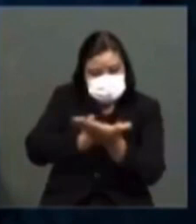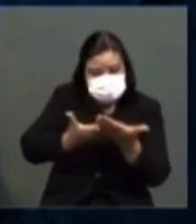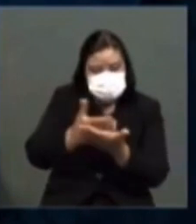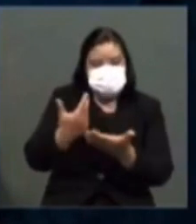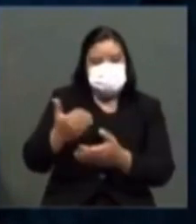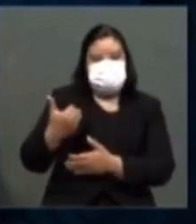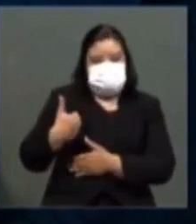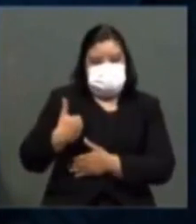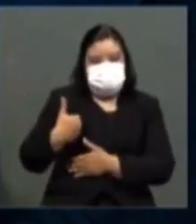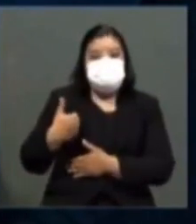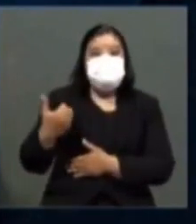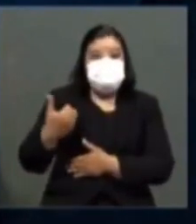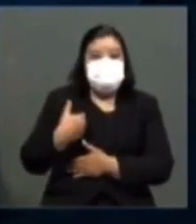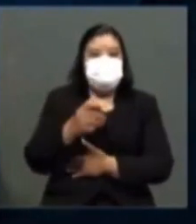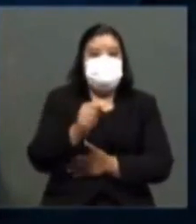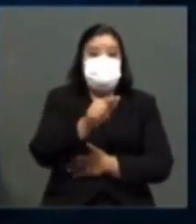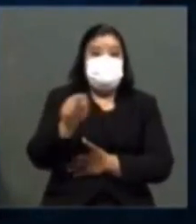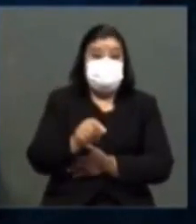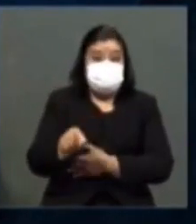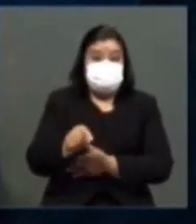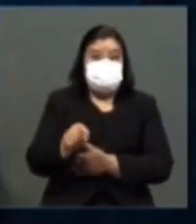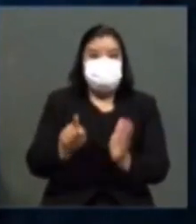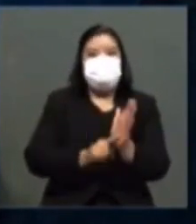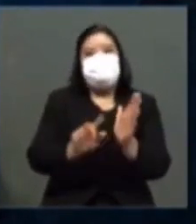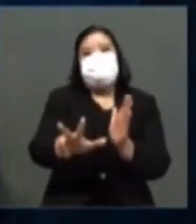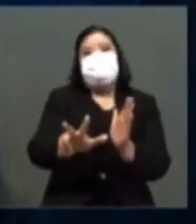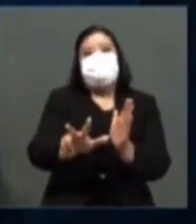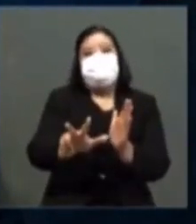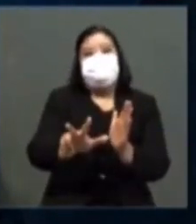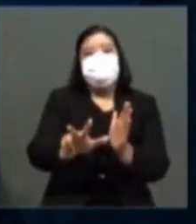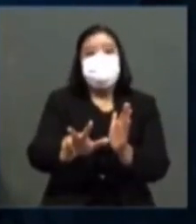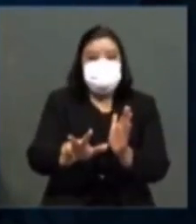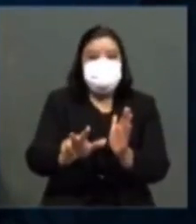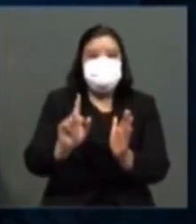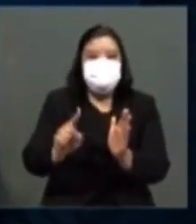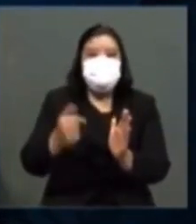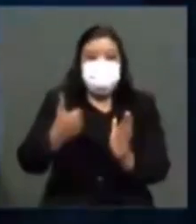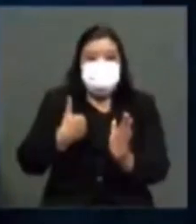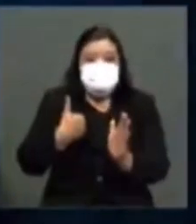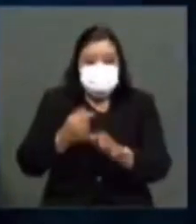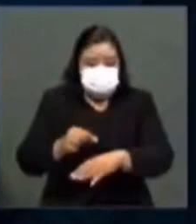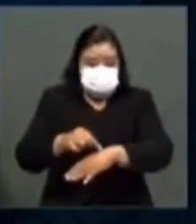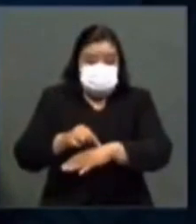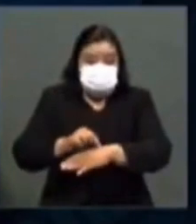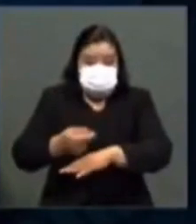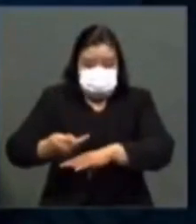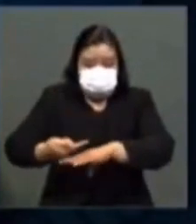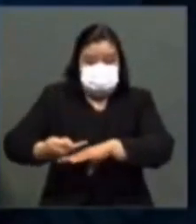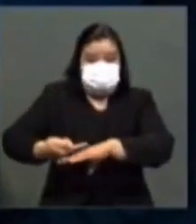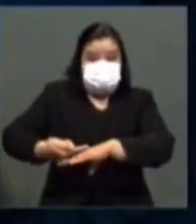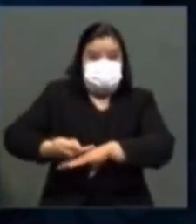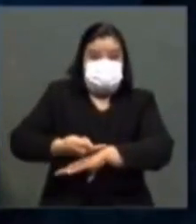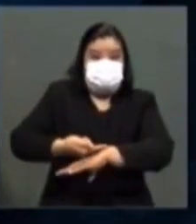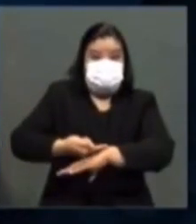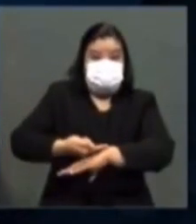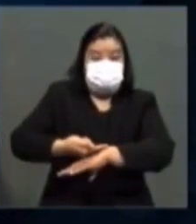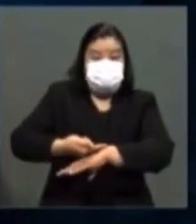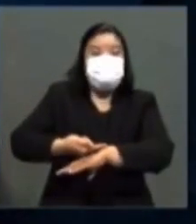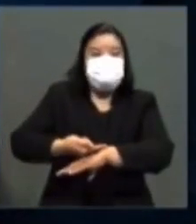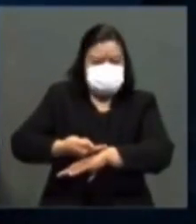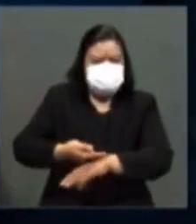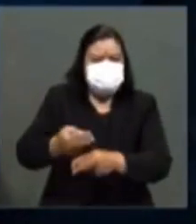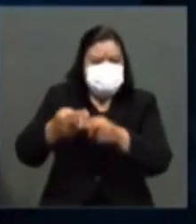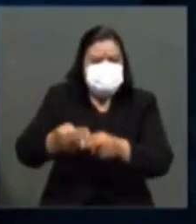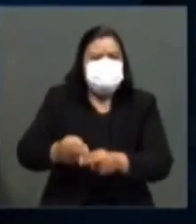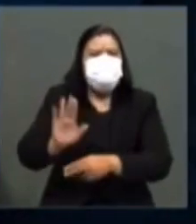AstraZeneca ที่จะได้รับเป็นเข็ม3เนี่ยค่ะนำมาใช้วิธีการฉีดเข้าผิวหนังนะคะหรือเรียกว่าเป็น intradermal เนี่ยน